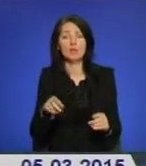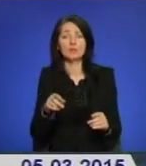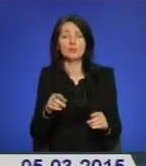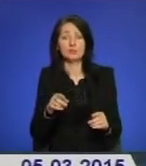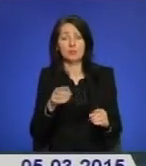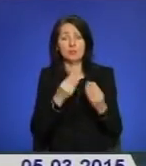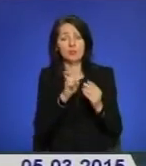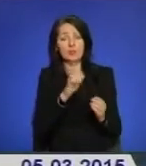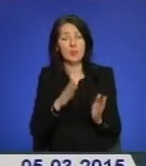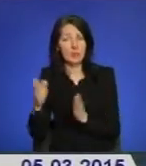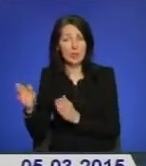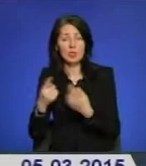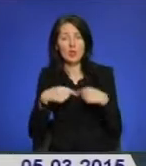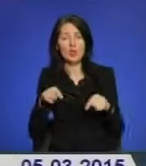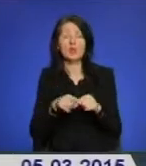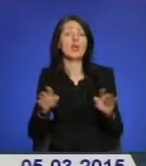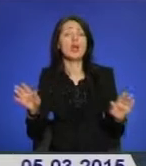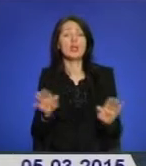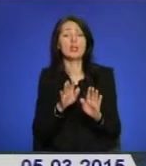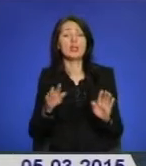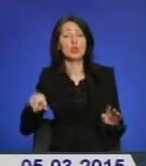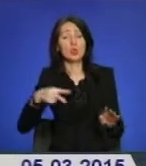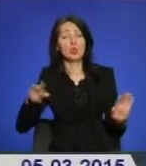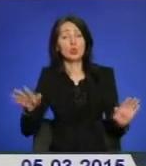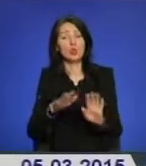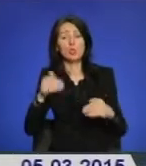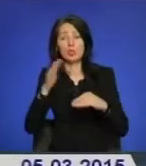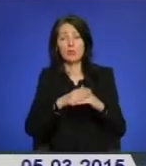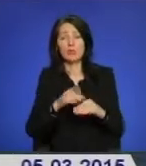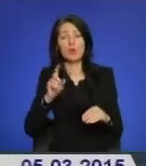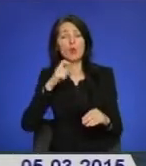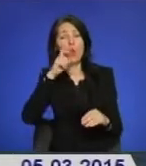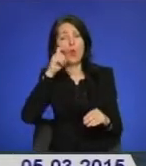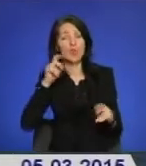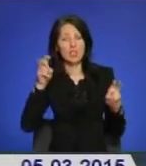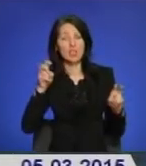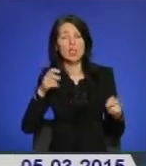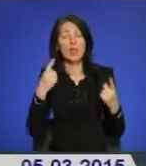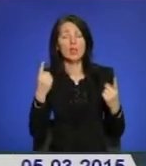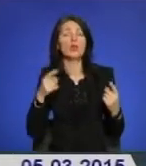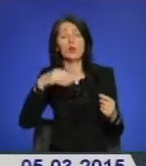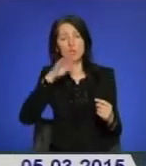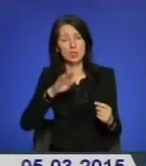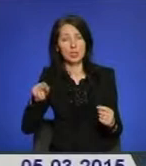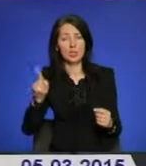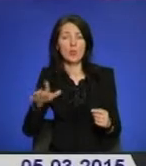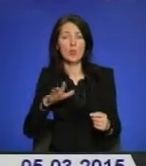зорганізували літературно-музичний вечір України великої Діти там побувала сві